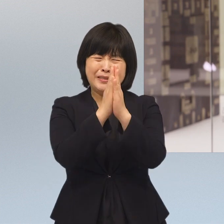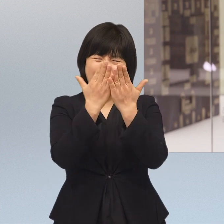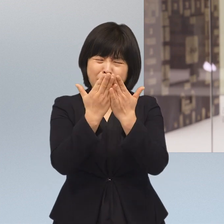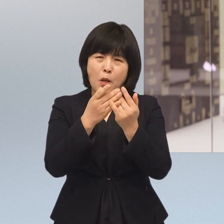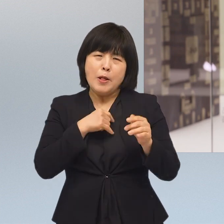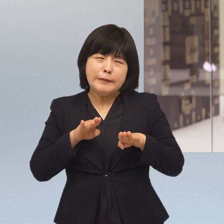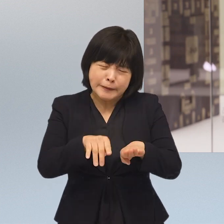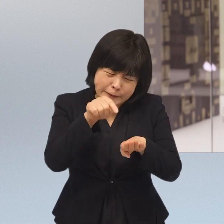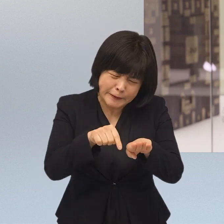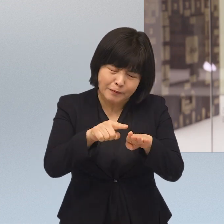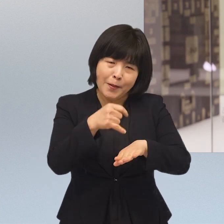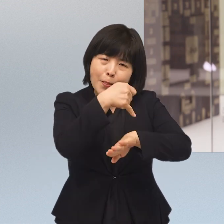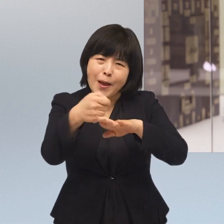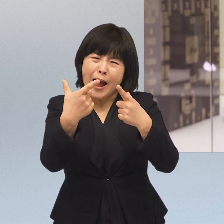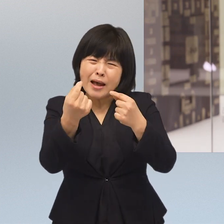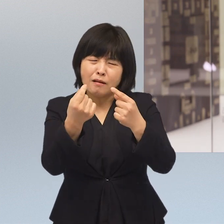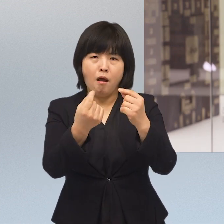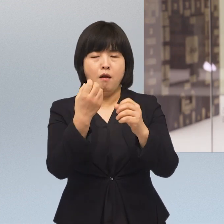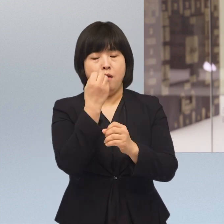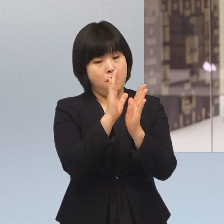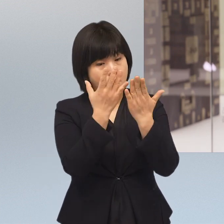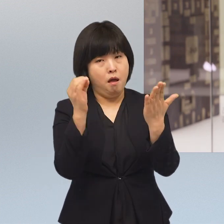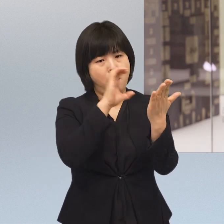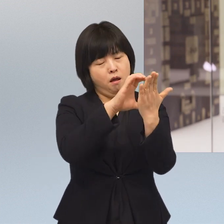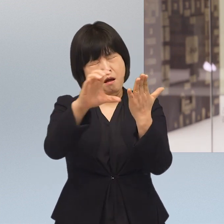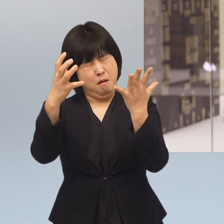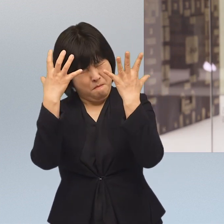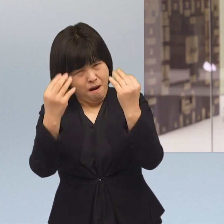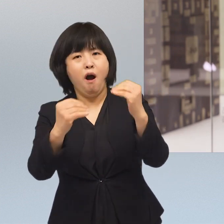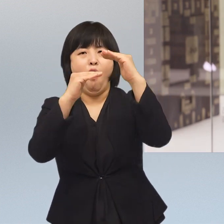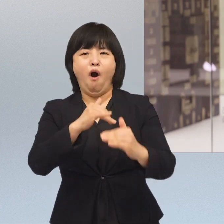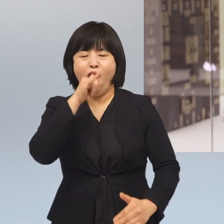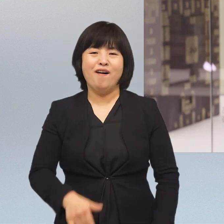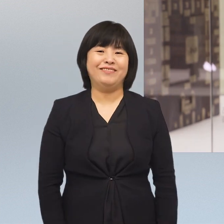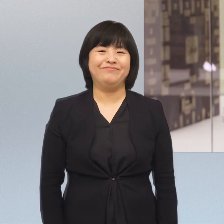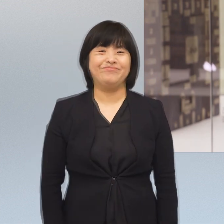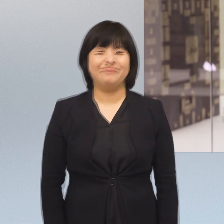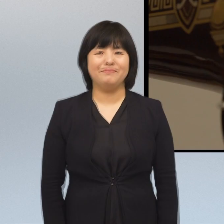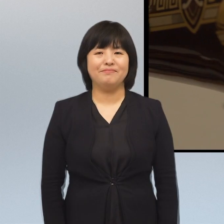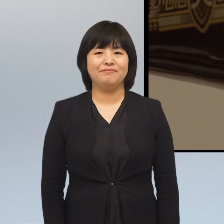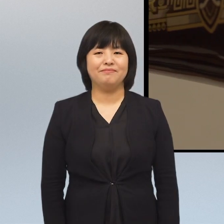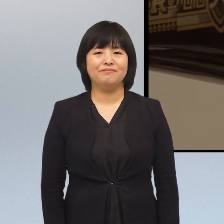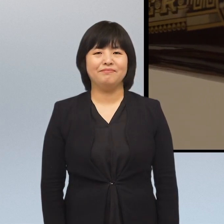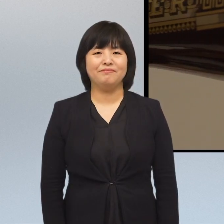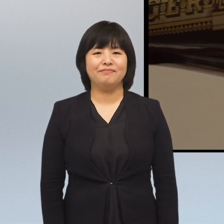이제 재봉에 관련된 그런 도안이라든지 관련된 그런 내용들이 많이 있었었죠.